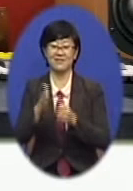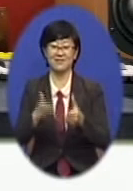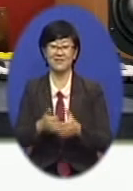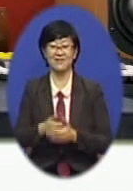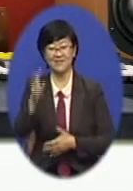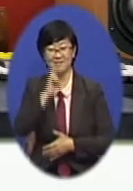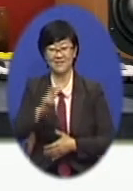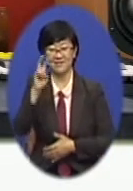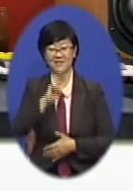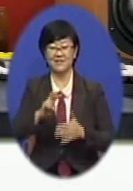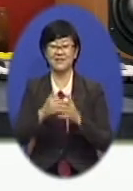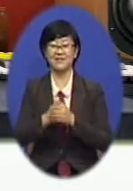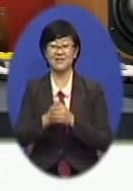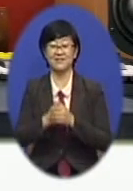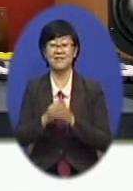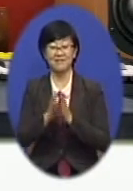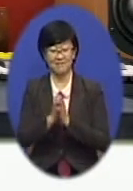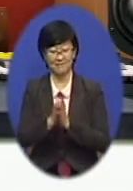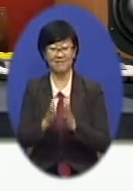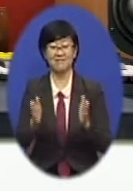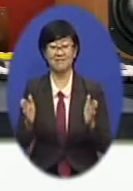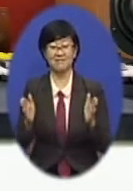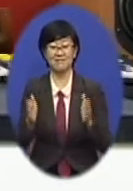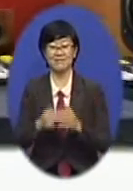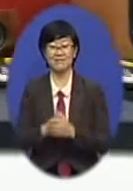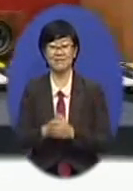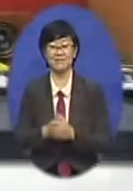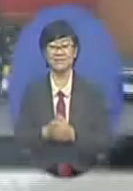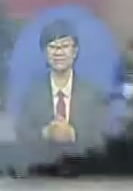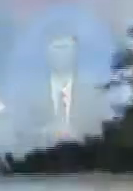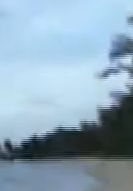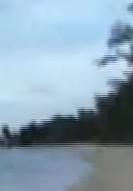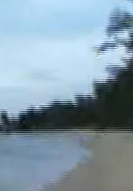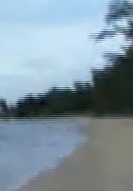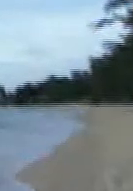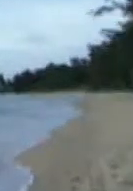주시고, 음악 드리겠습니다. 자, 음악! 주세요.